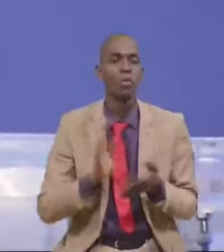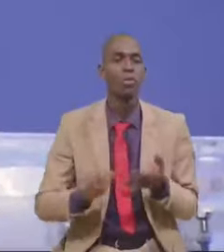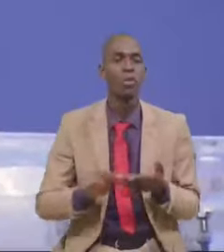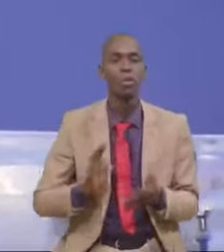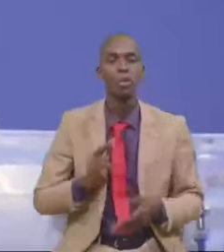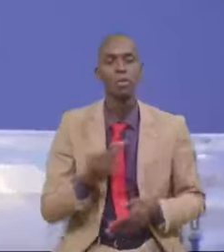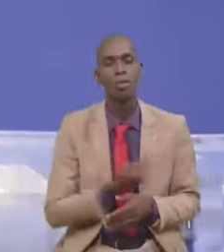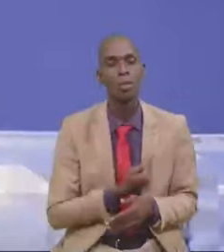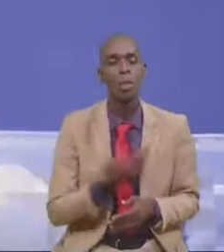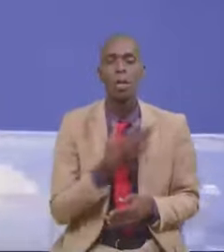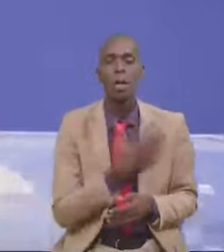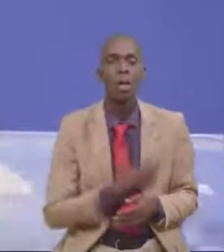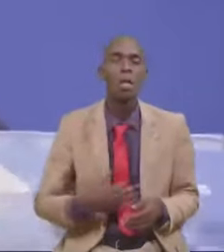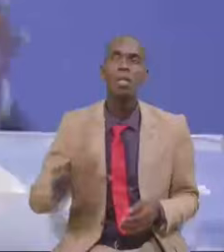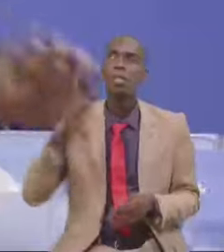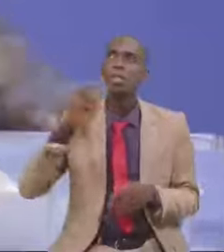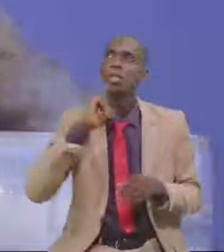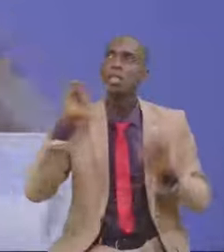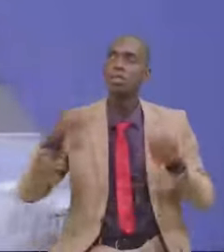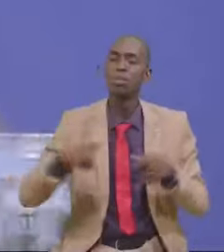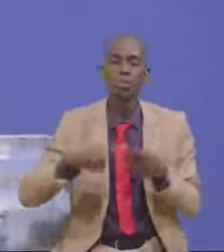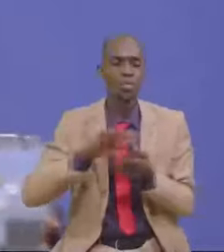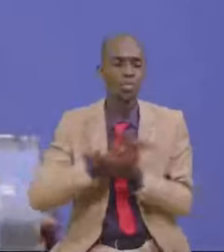et pour nous purifier de toute iniquité.